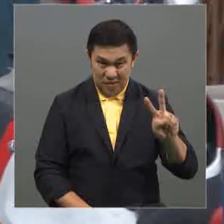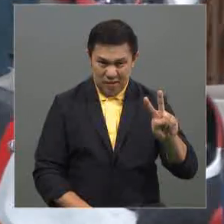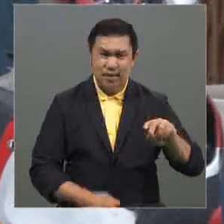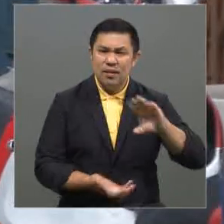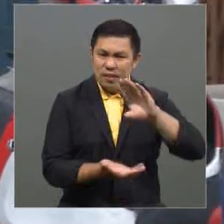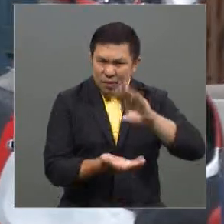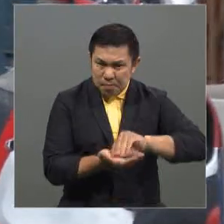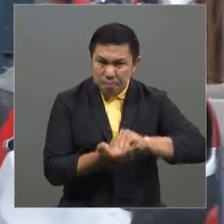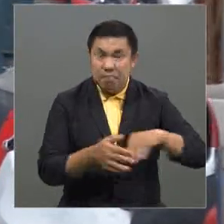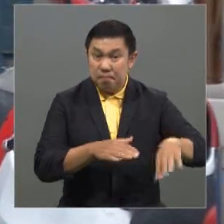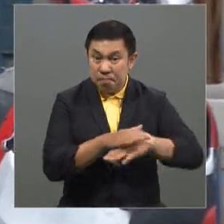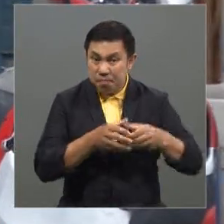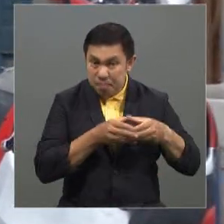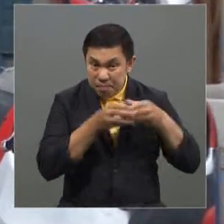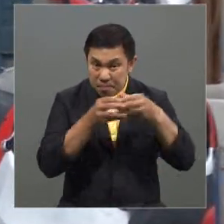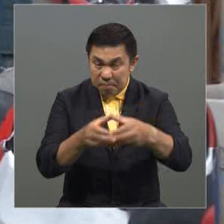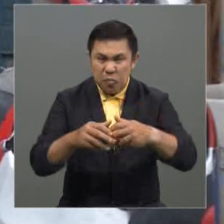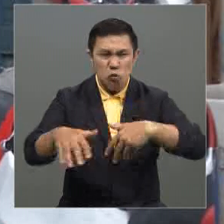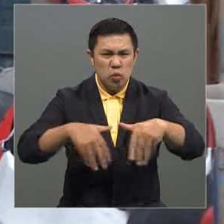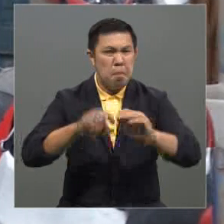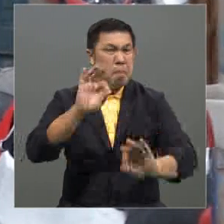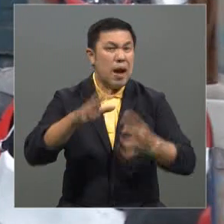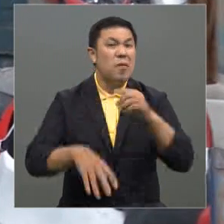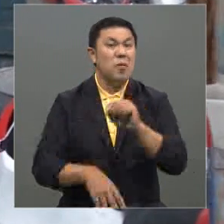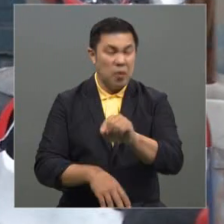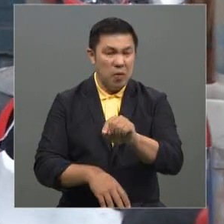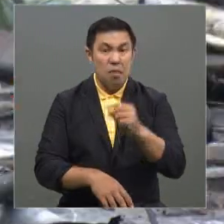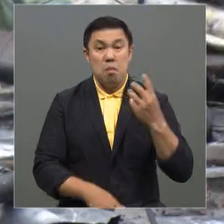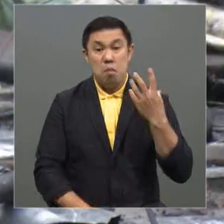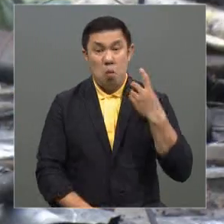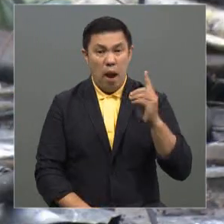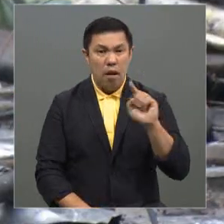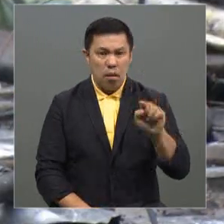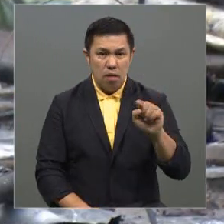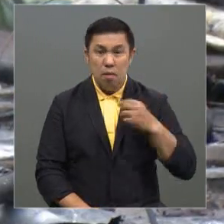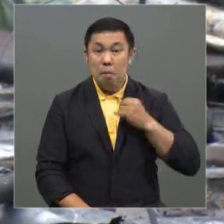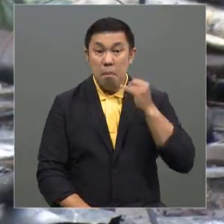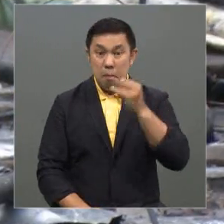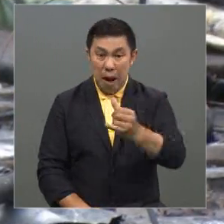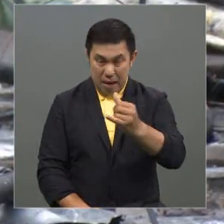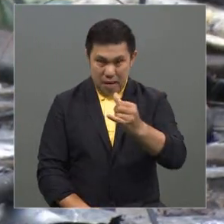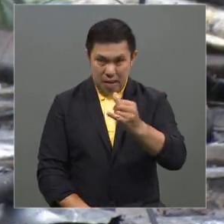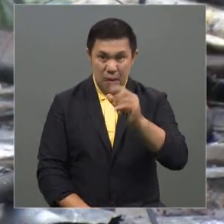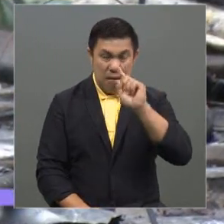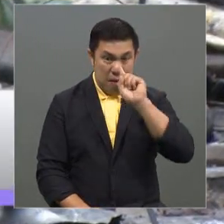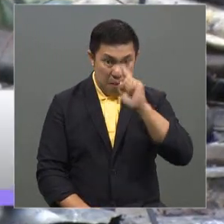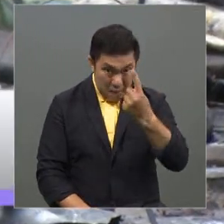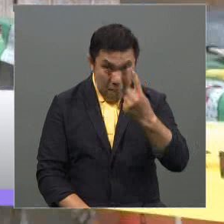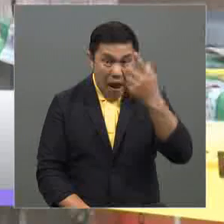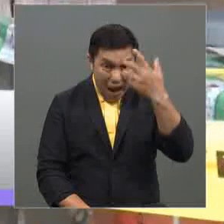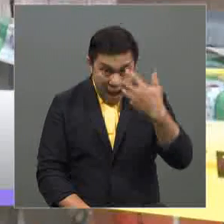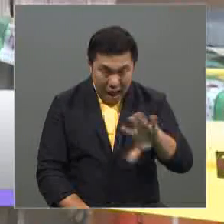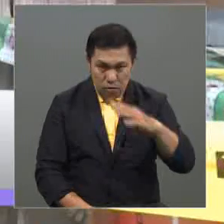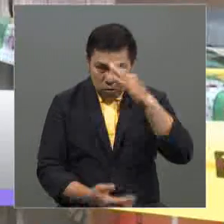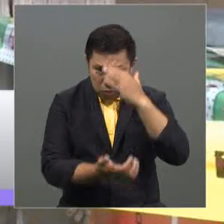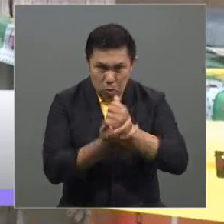ไหม้เพื่อตรวจสอบหาสาเหตุครับหลังจากที่เมื่อวานนี้มีการลงพื้นที่ไปแล้วรอบหนึ่งนะครับแต่ว่าต้องมีการถอนกำ